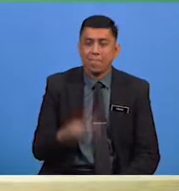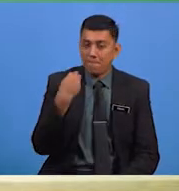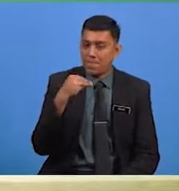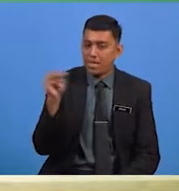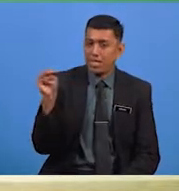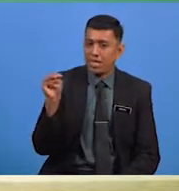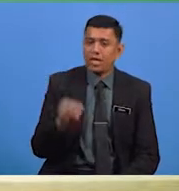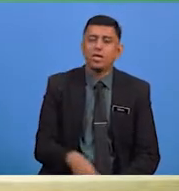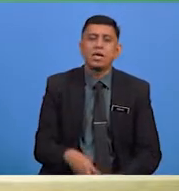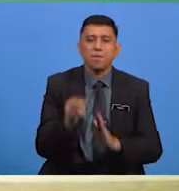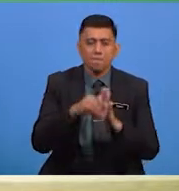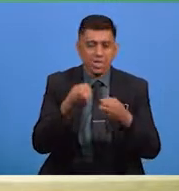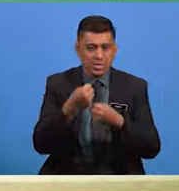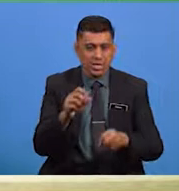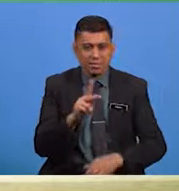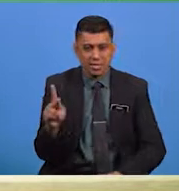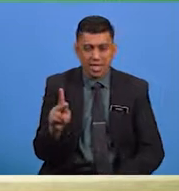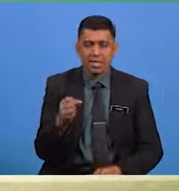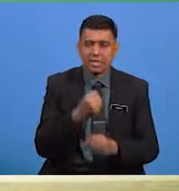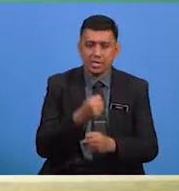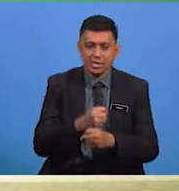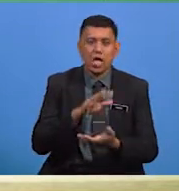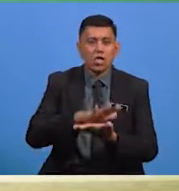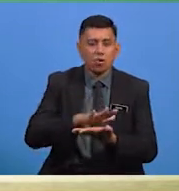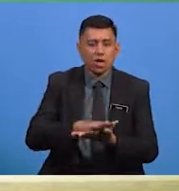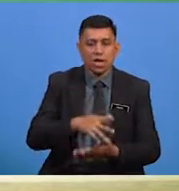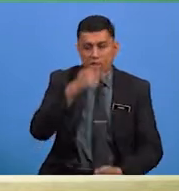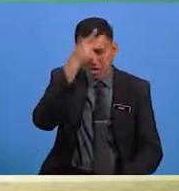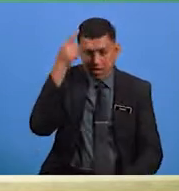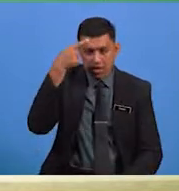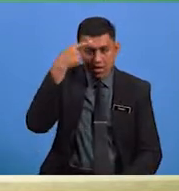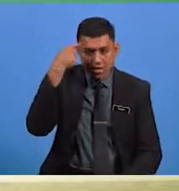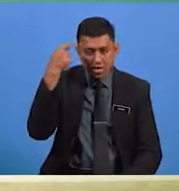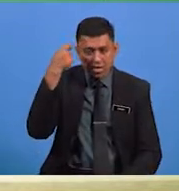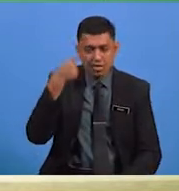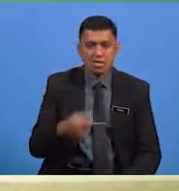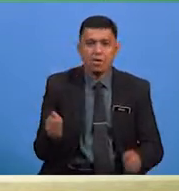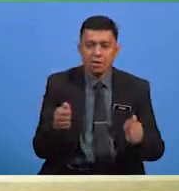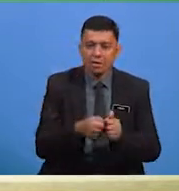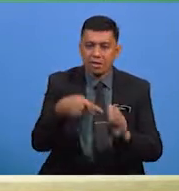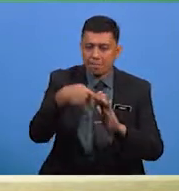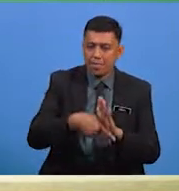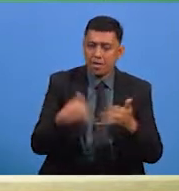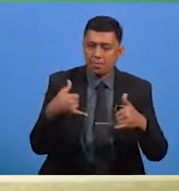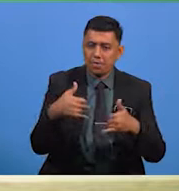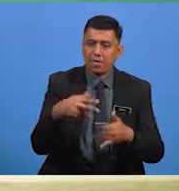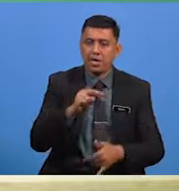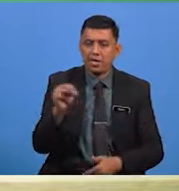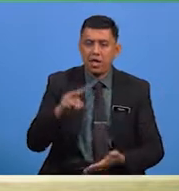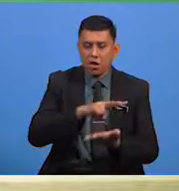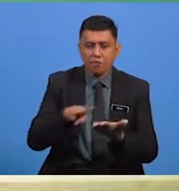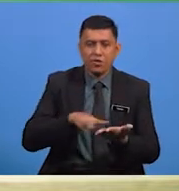Mereka menyiapkan kerja sekolah kerana leka dengan permainan video.